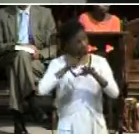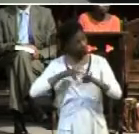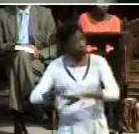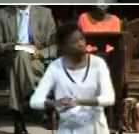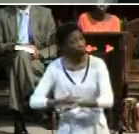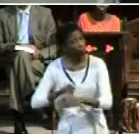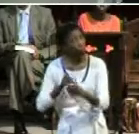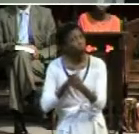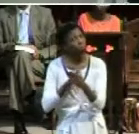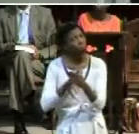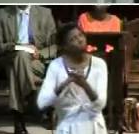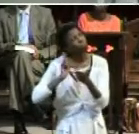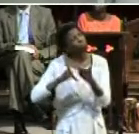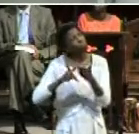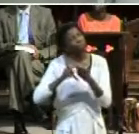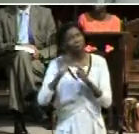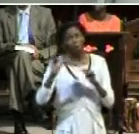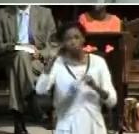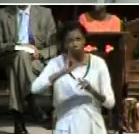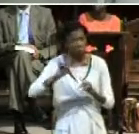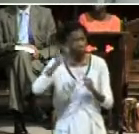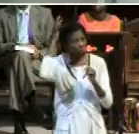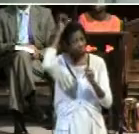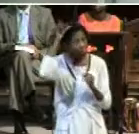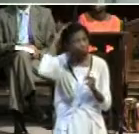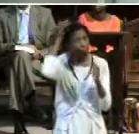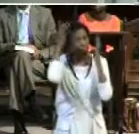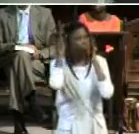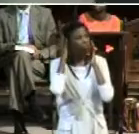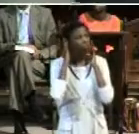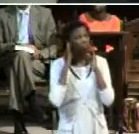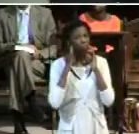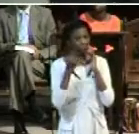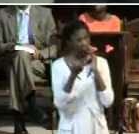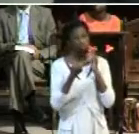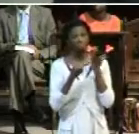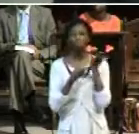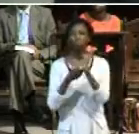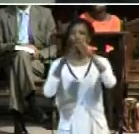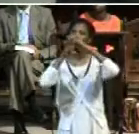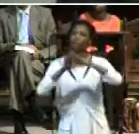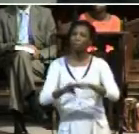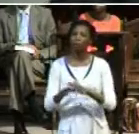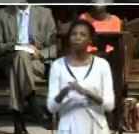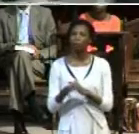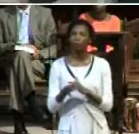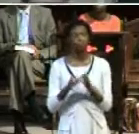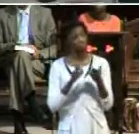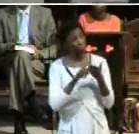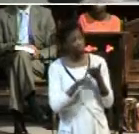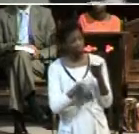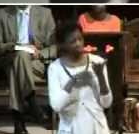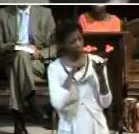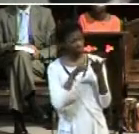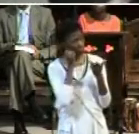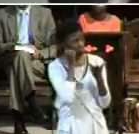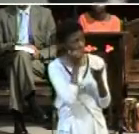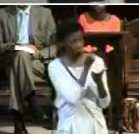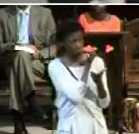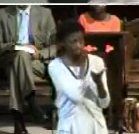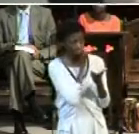Tu aurais oint d'huile ma tête, tu m'aurais mis un peu d'huile, c'était un signe de bénédiction. Tu ne m'as pas